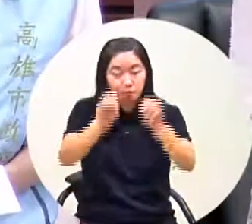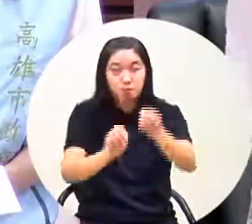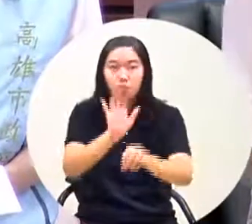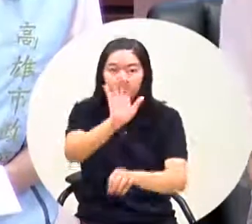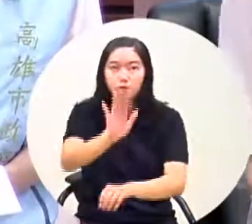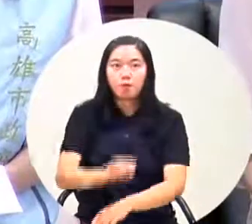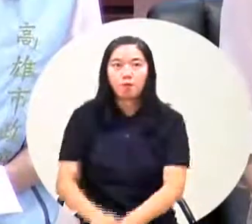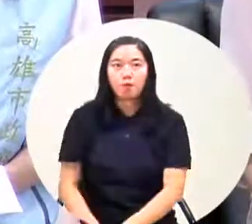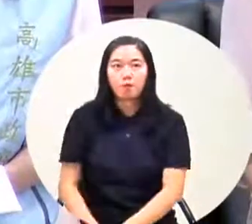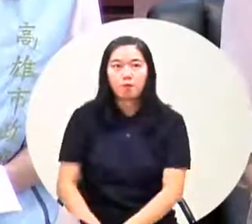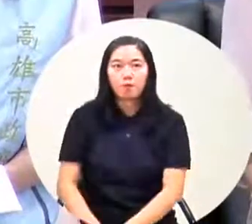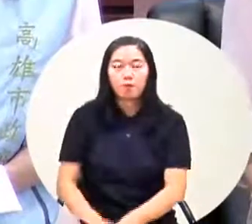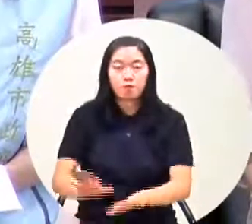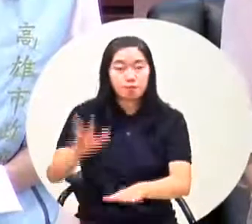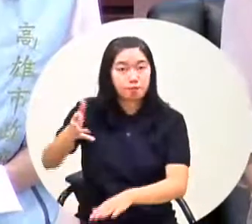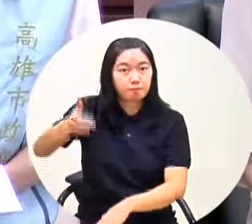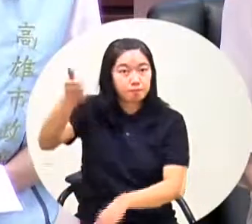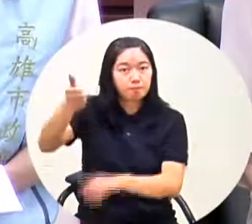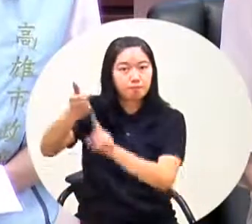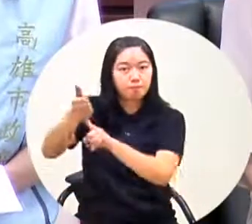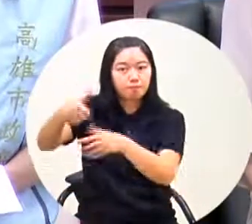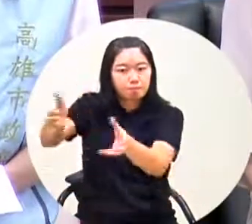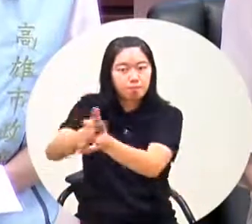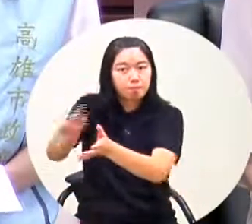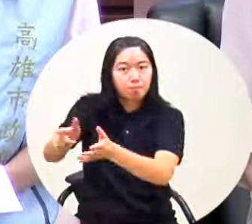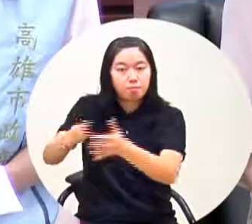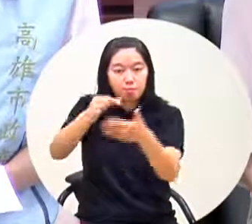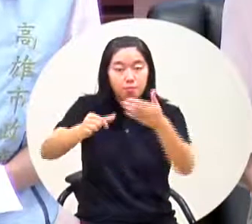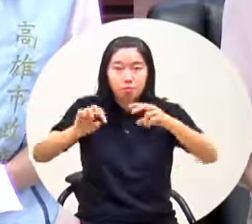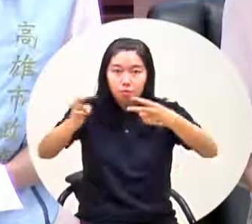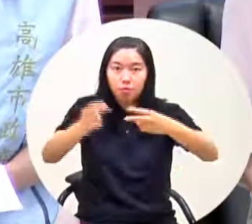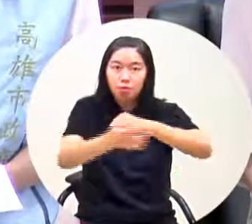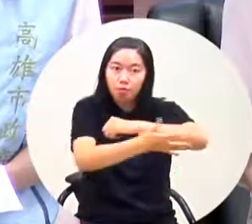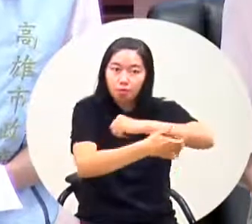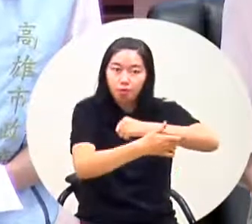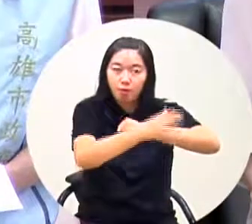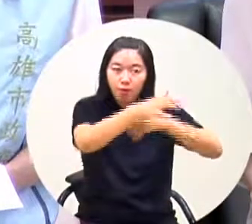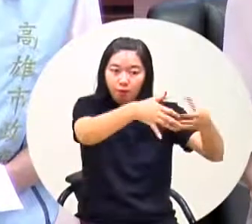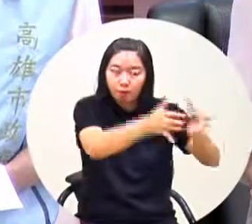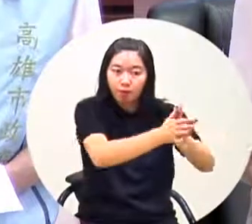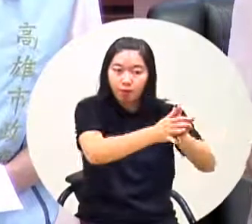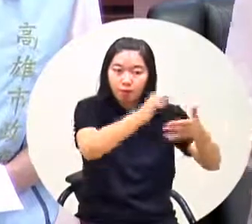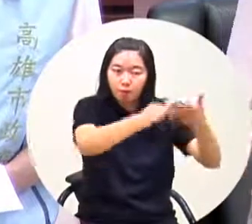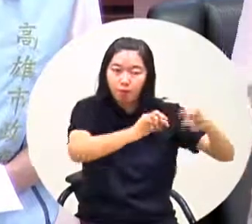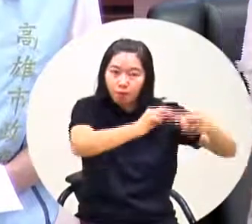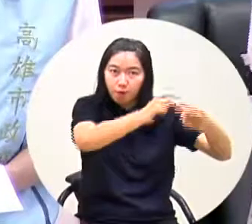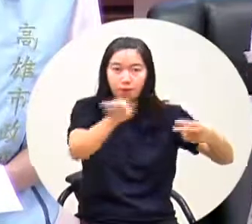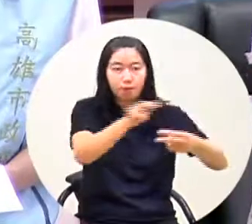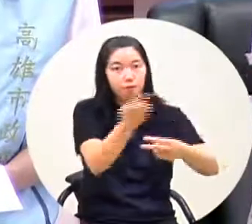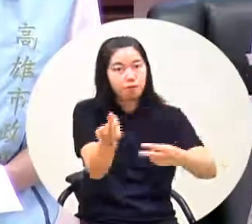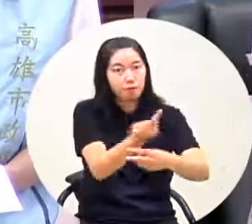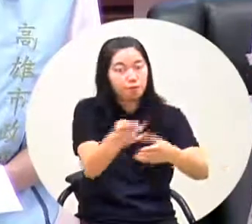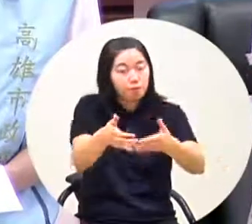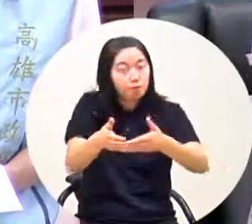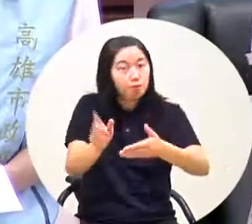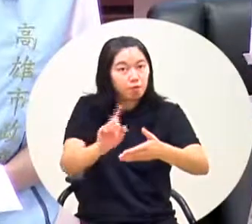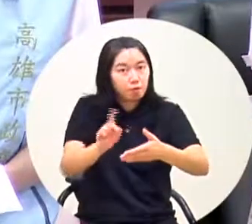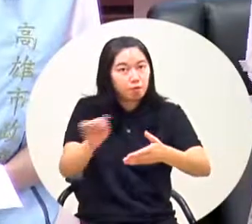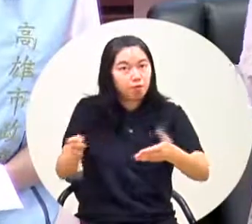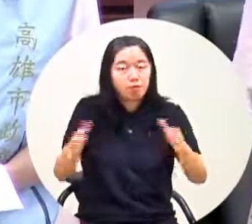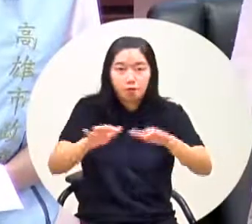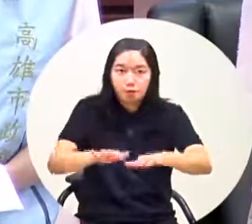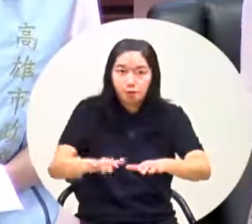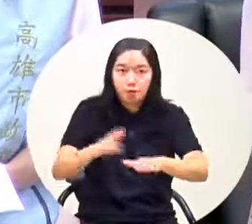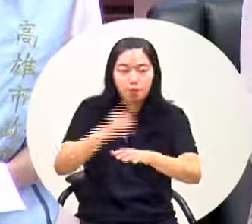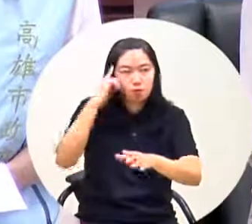现在劳方说要修法，跟资方说要修法，他们的修法所要的东西其实目前是还没有一个